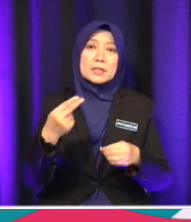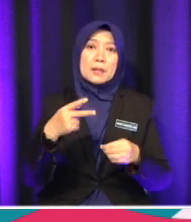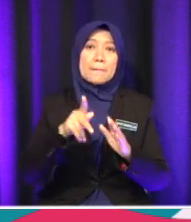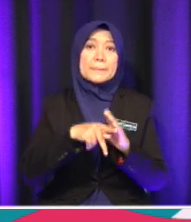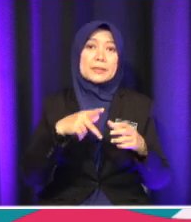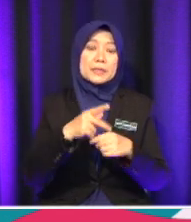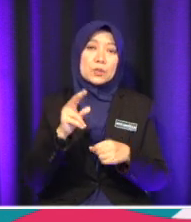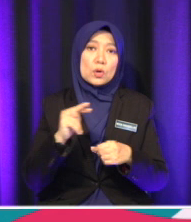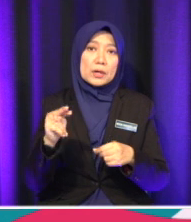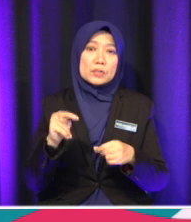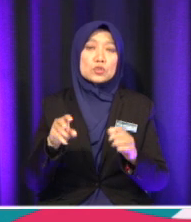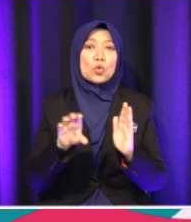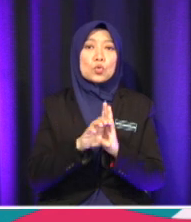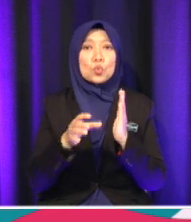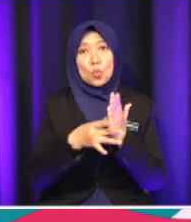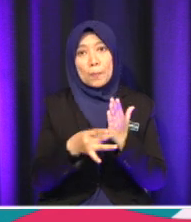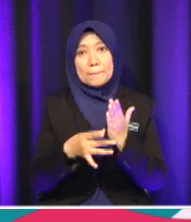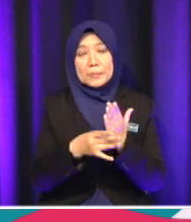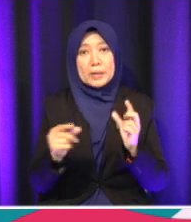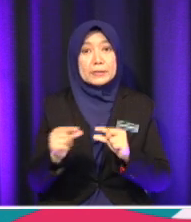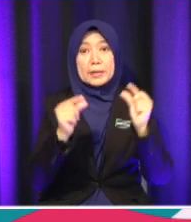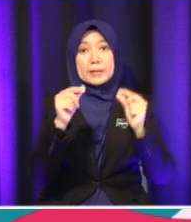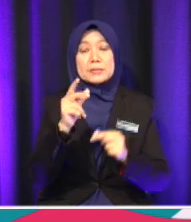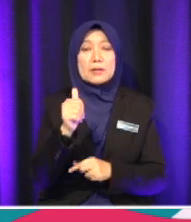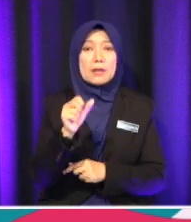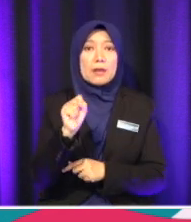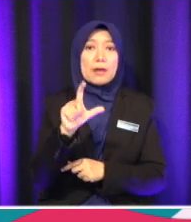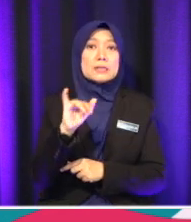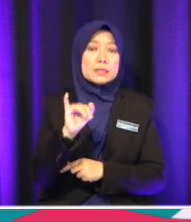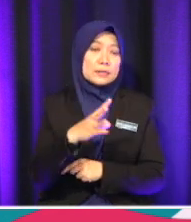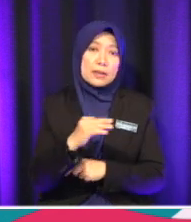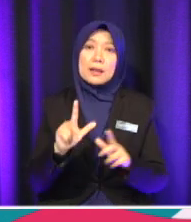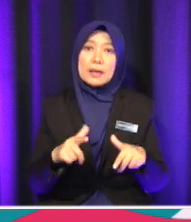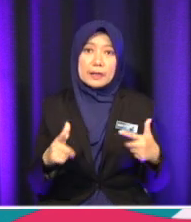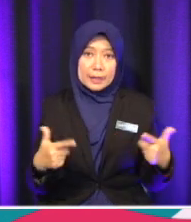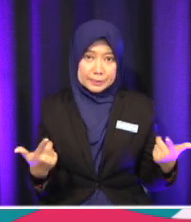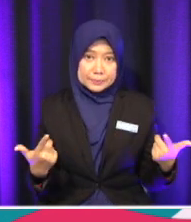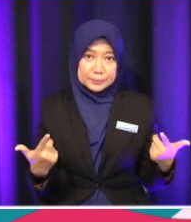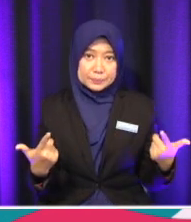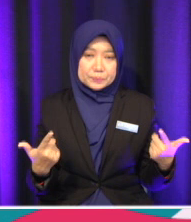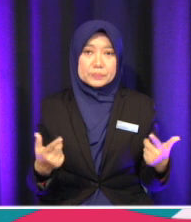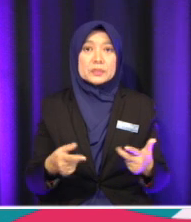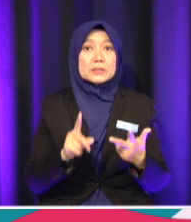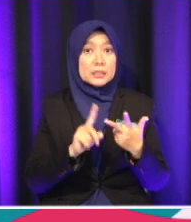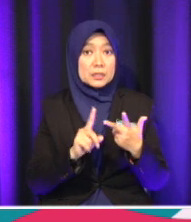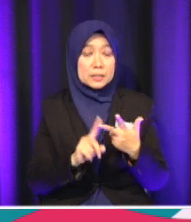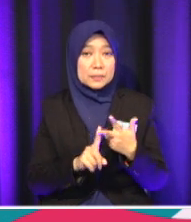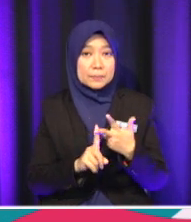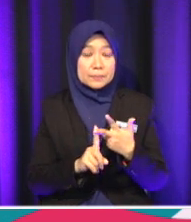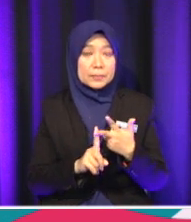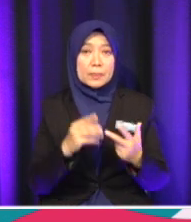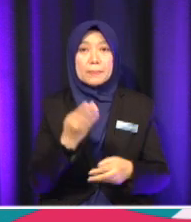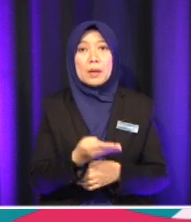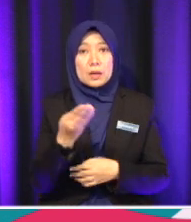seperti Petroleum gas asli dan lain-lain lah ya oke seterusnya yang ketiga ialah barang